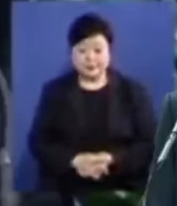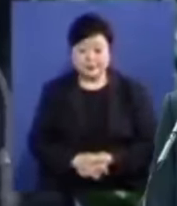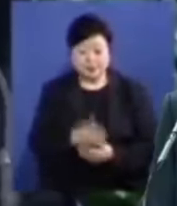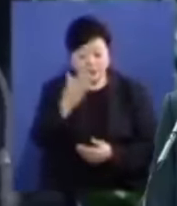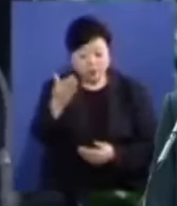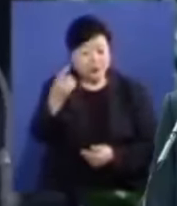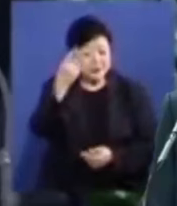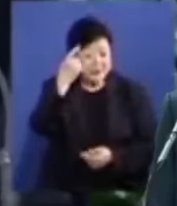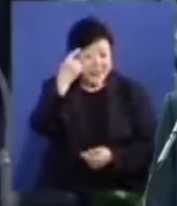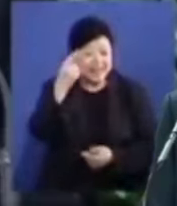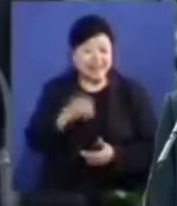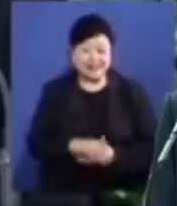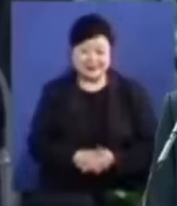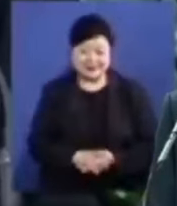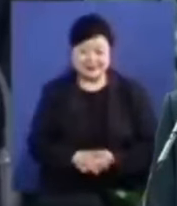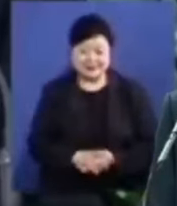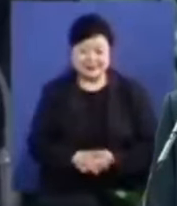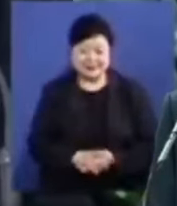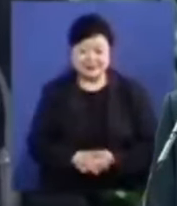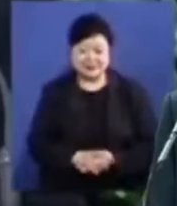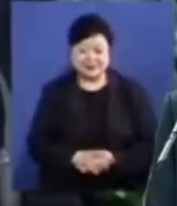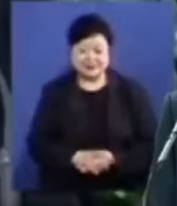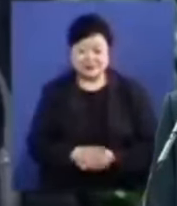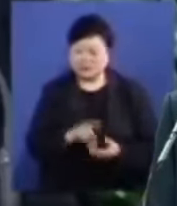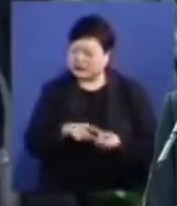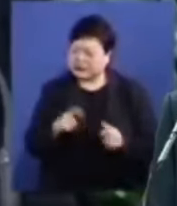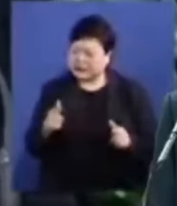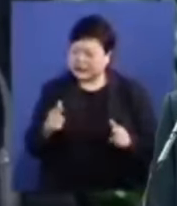여러분 생각에는 그 불공평하다.